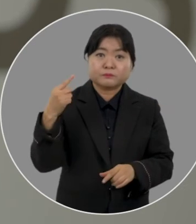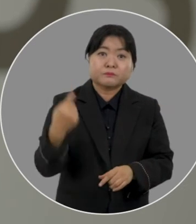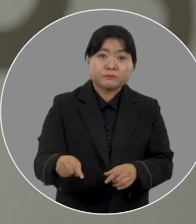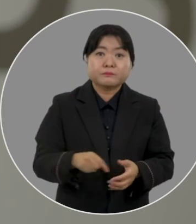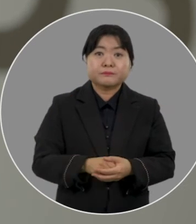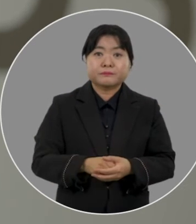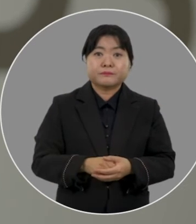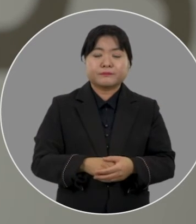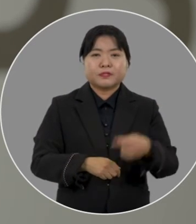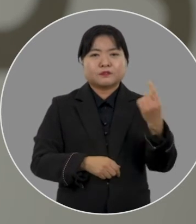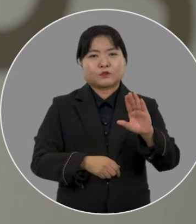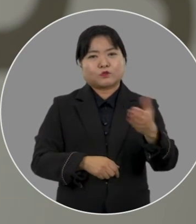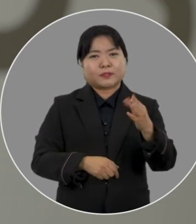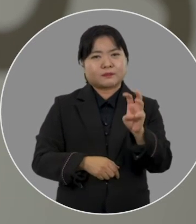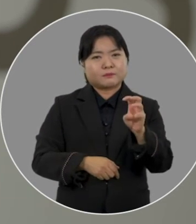모습은